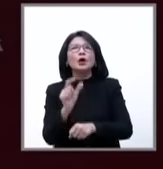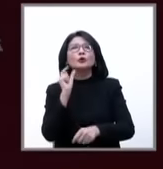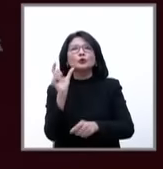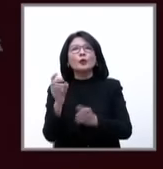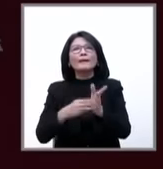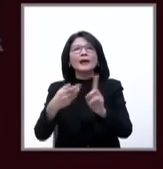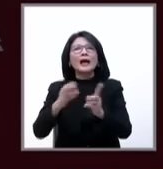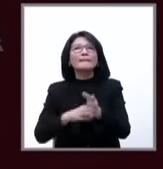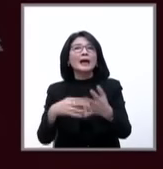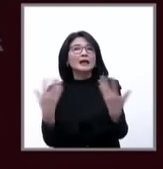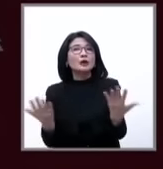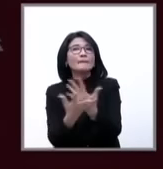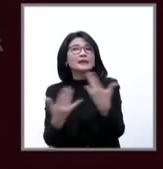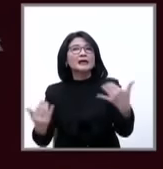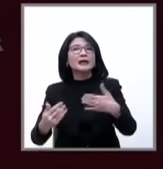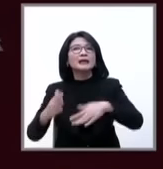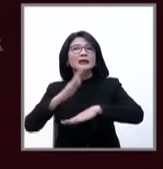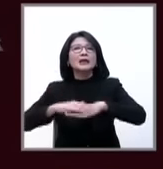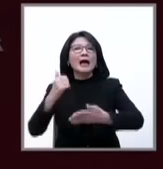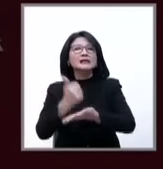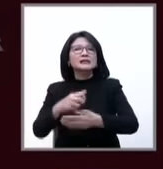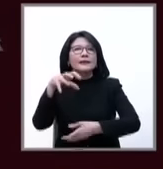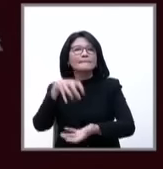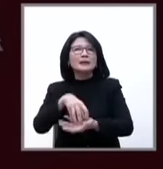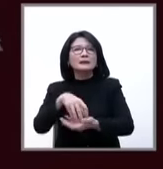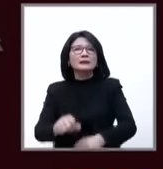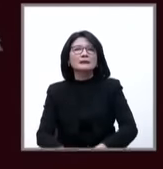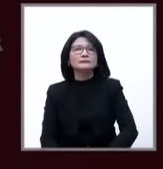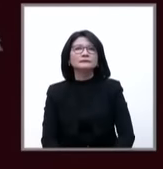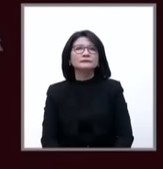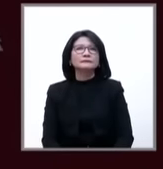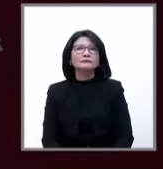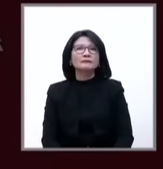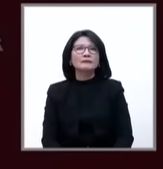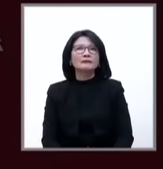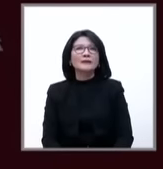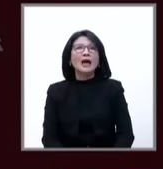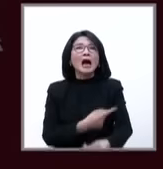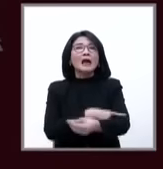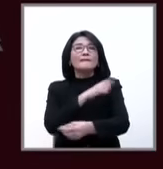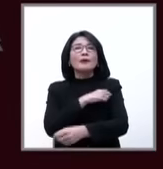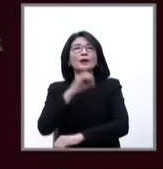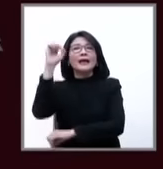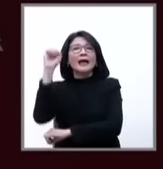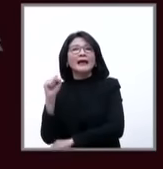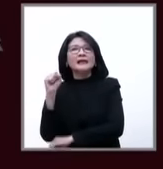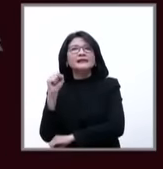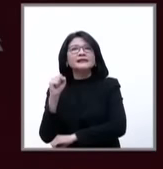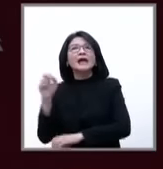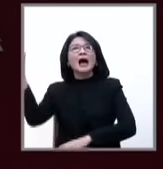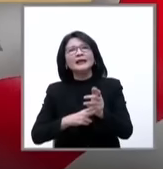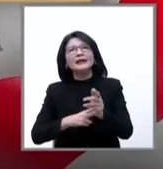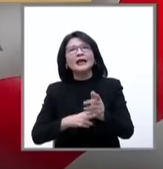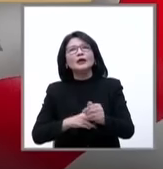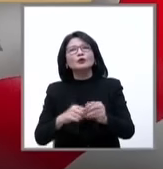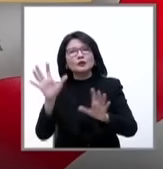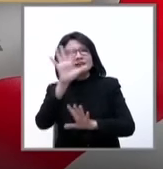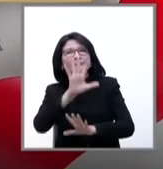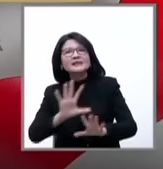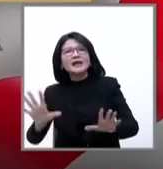bilik suara? Karena jangan lupa ini debat calon wakil presiden. Pertanyaan pertama yang